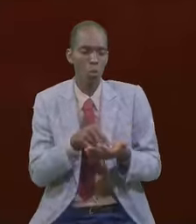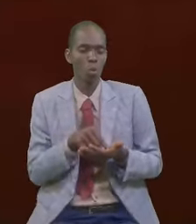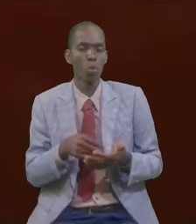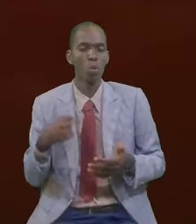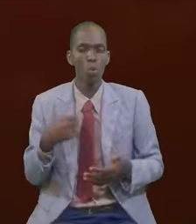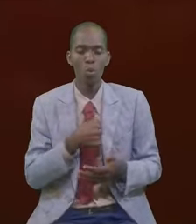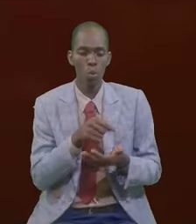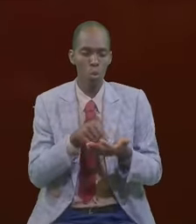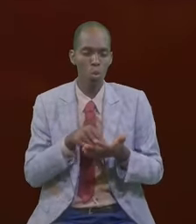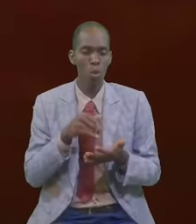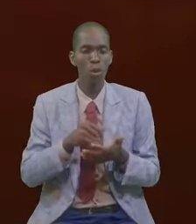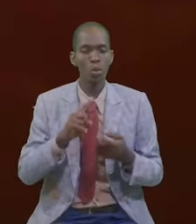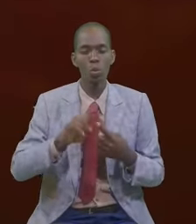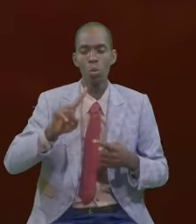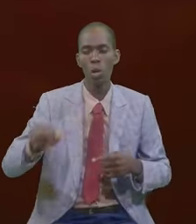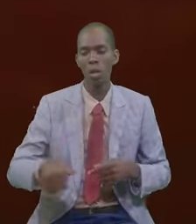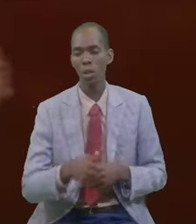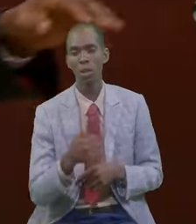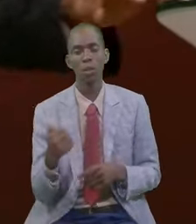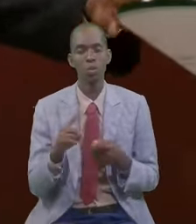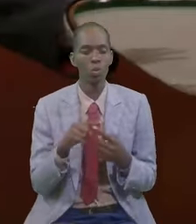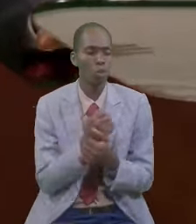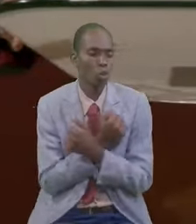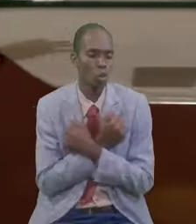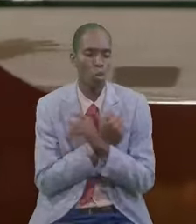dette que nous devons à tous.